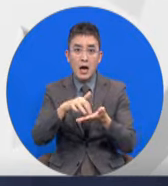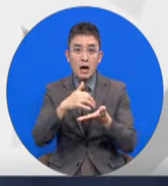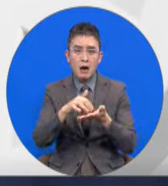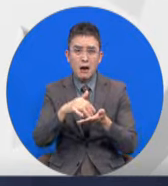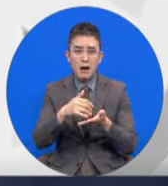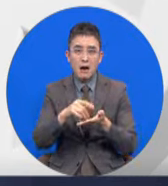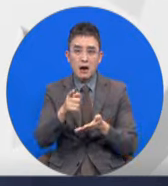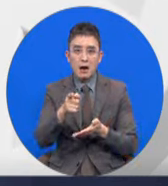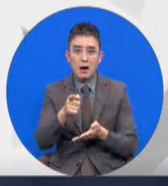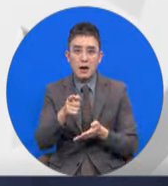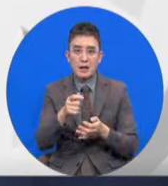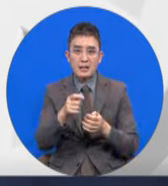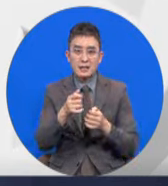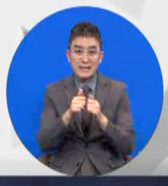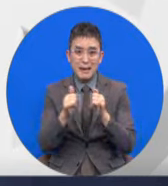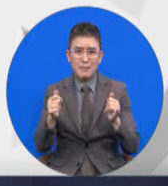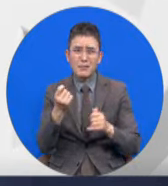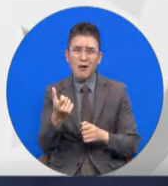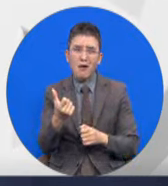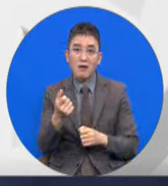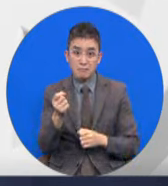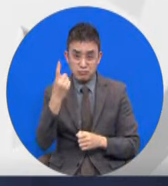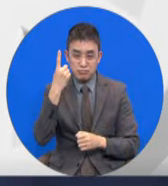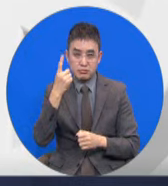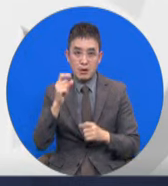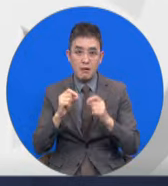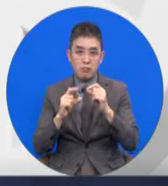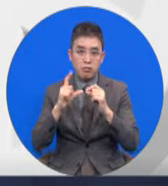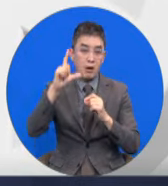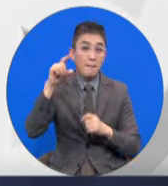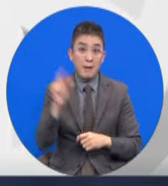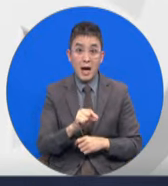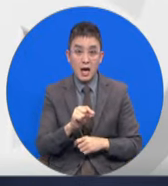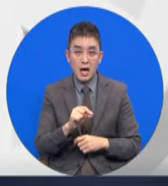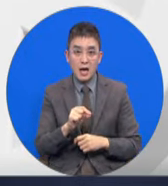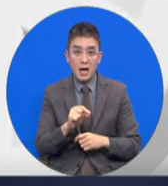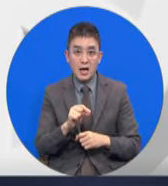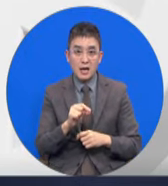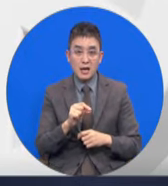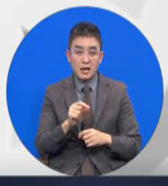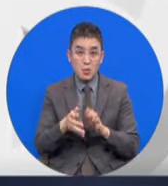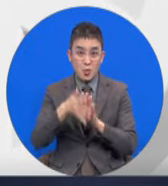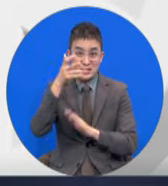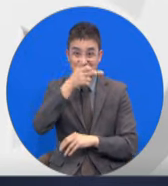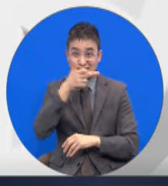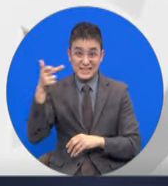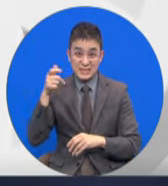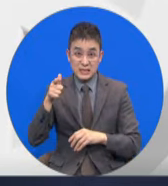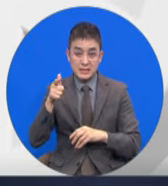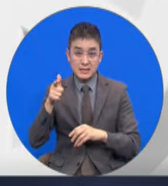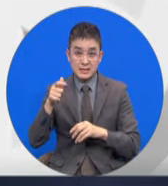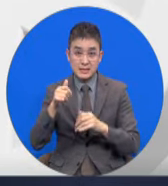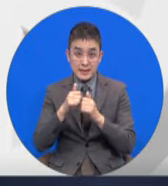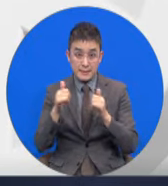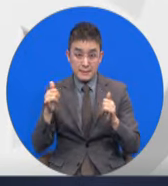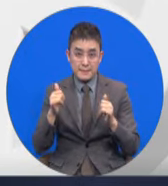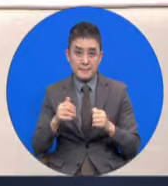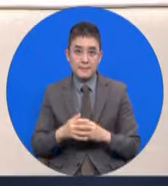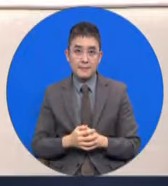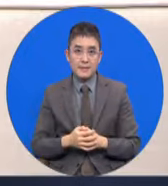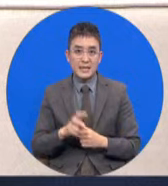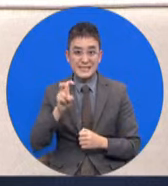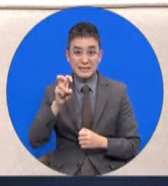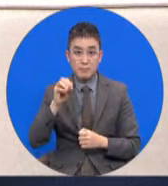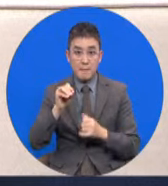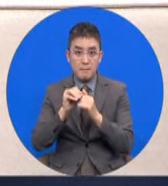빨리 차올라가는 것이고 아무래도 대도시 유권자들은 한 지역구마다 거의 한 20만 명 정도